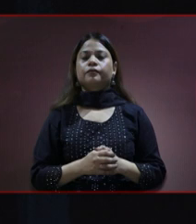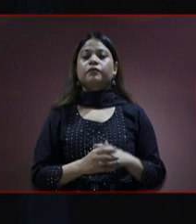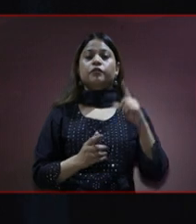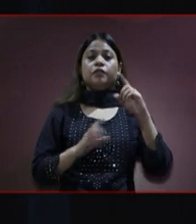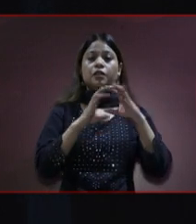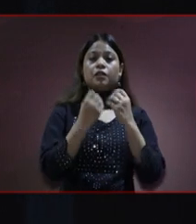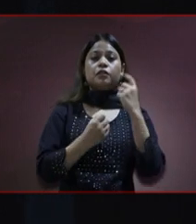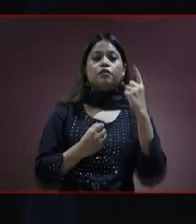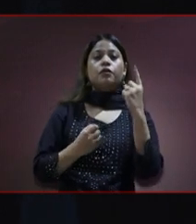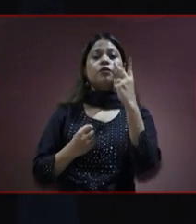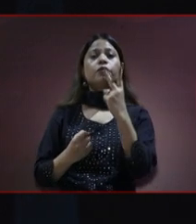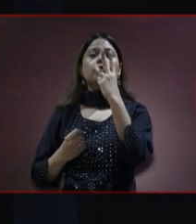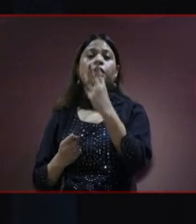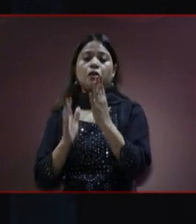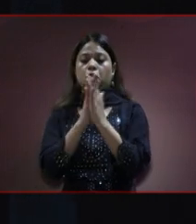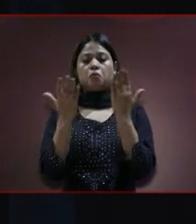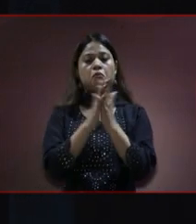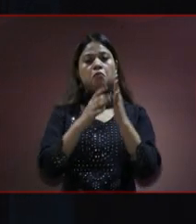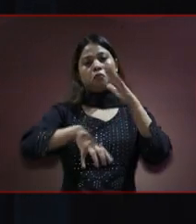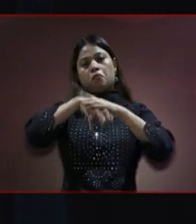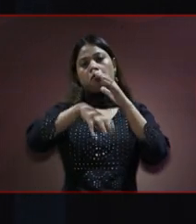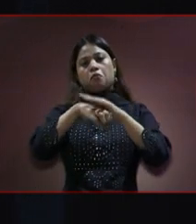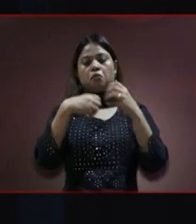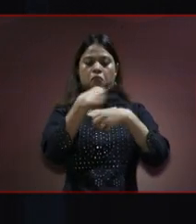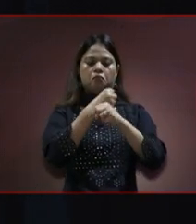BV 1-2-3 की किताब बन चुकी है।